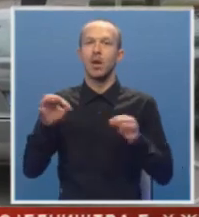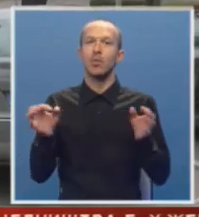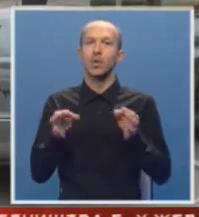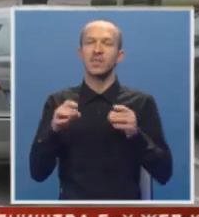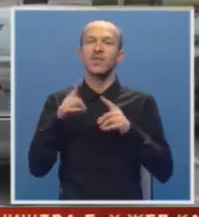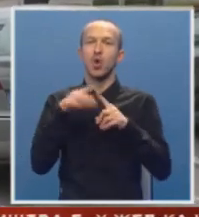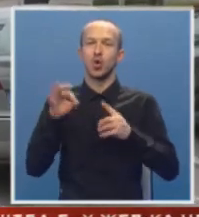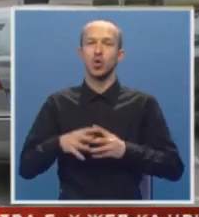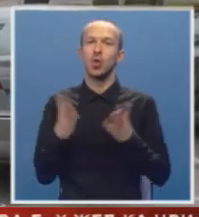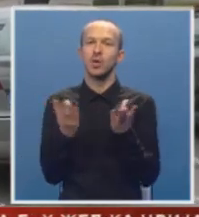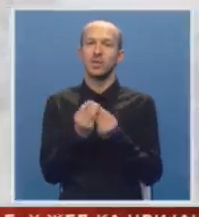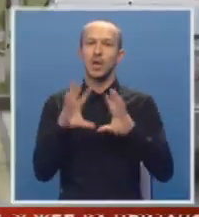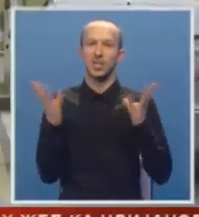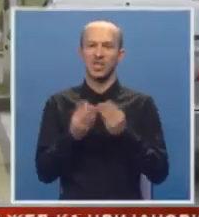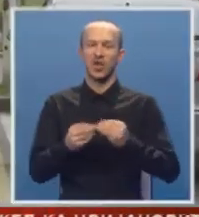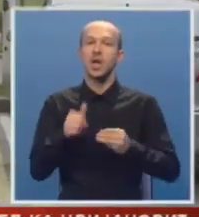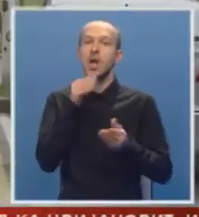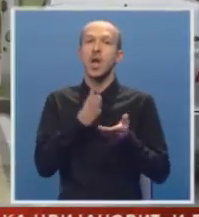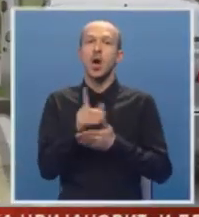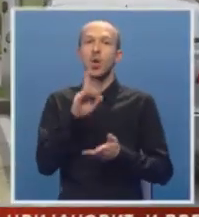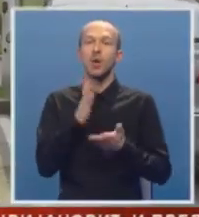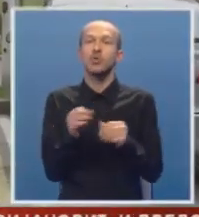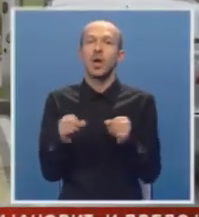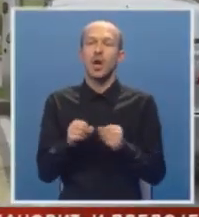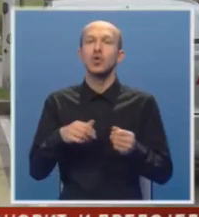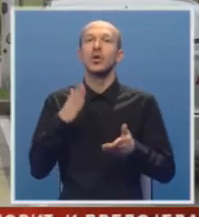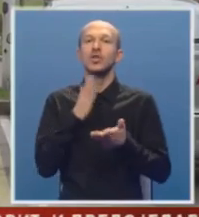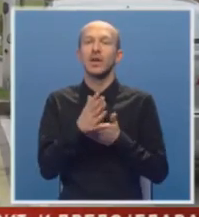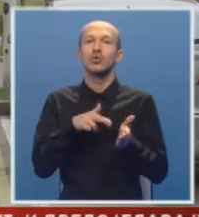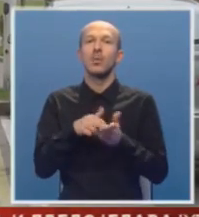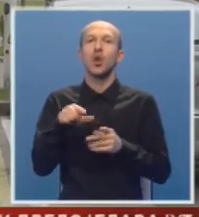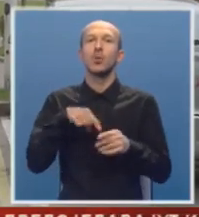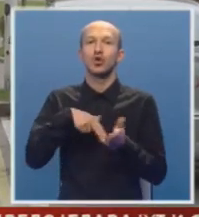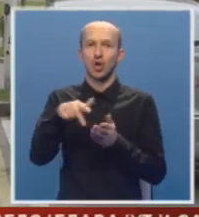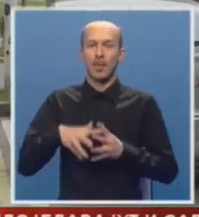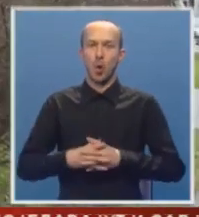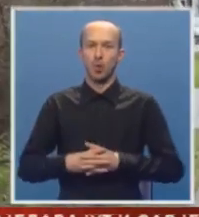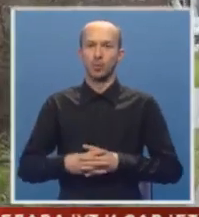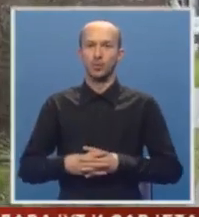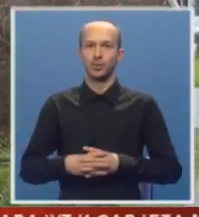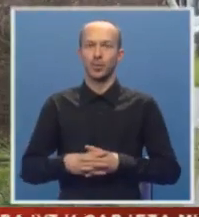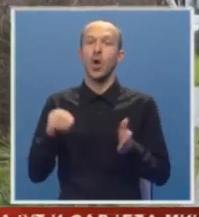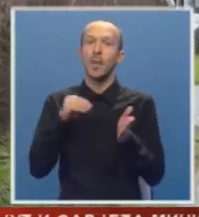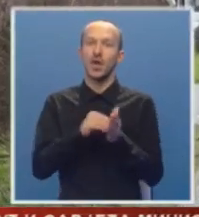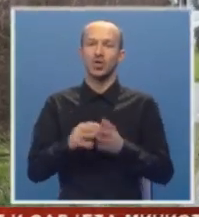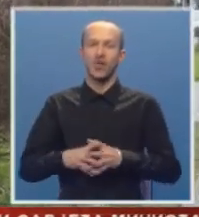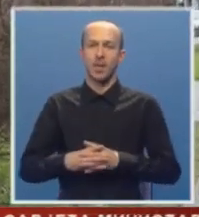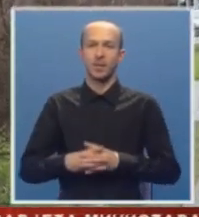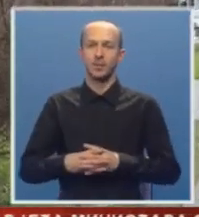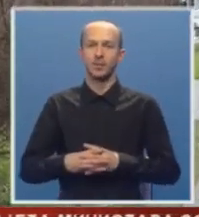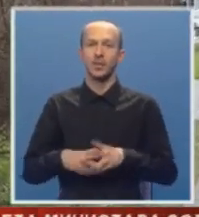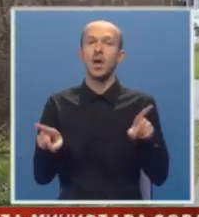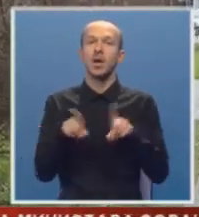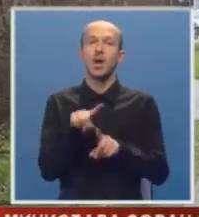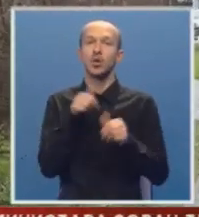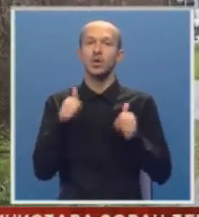to zajedno svi i ako nam ne bude hladno, mi ćemo svakako malo da se prošetamo. Obilježavam kao i